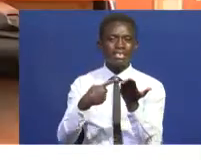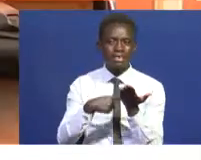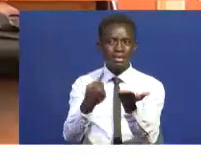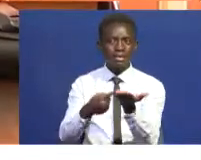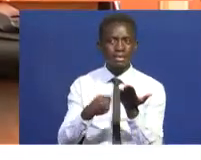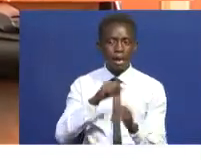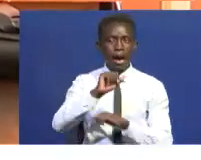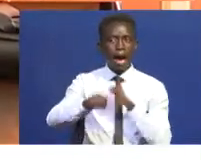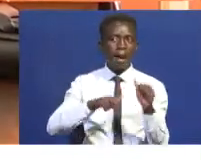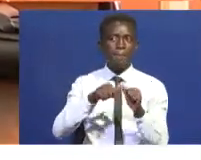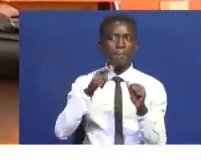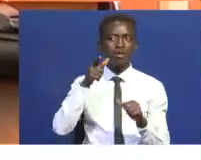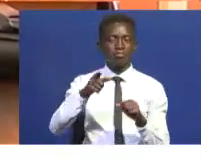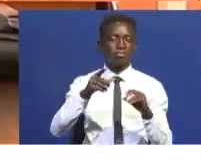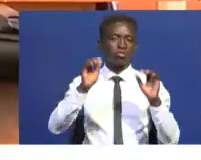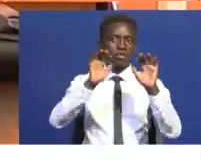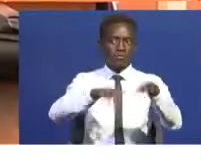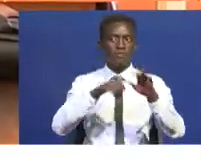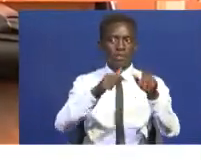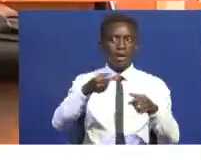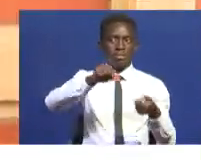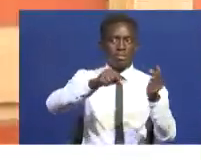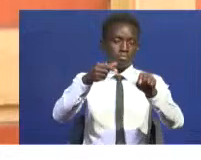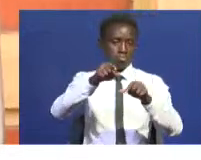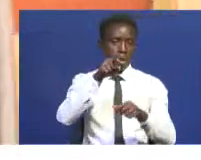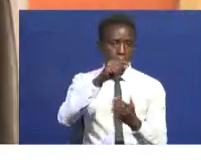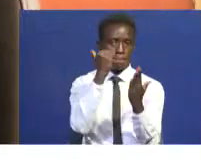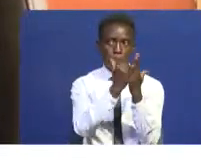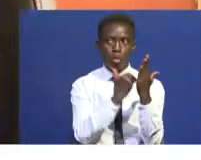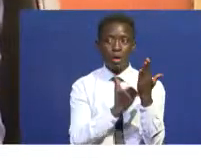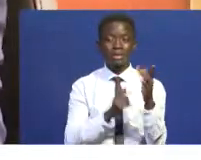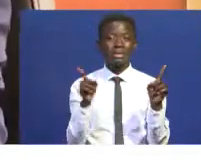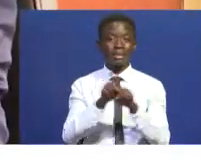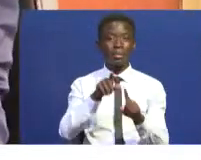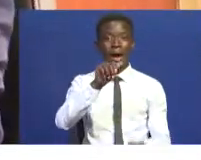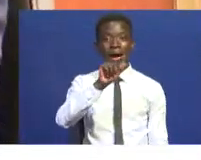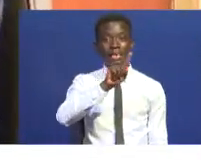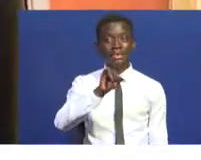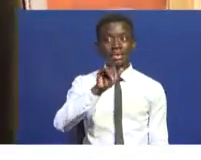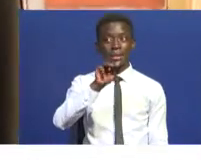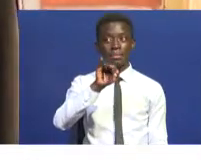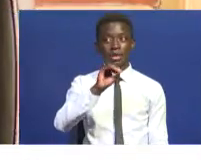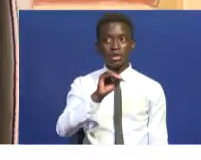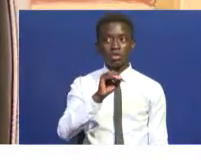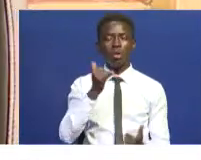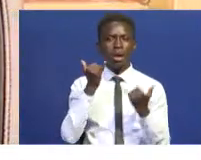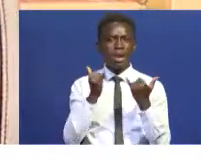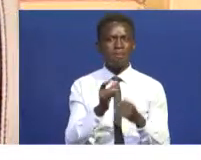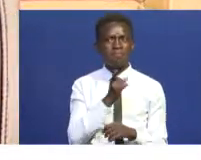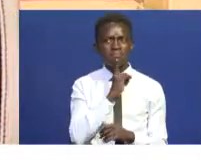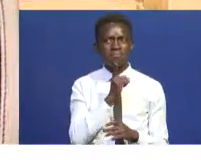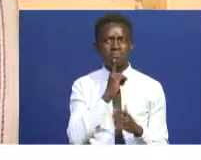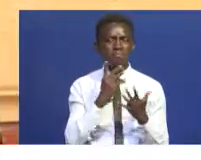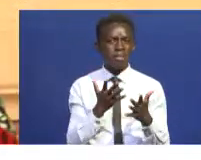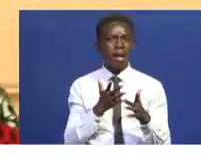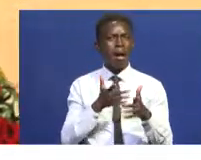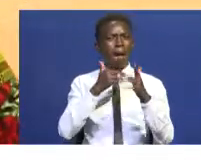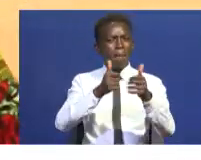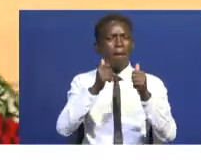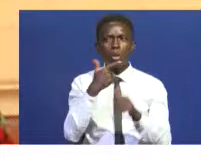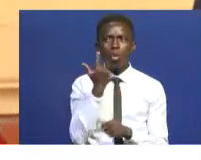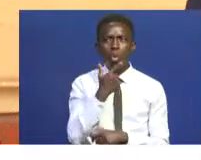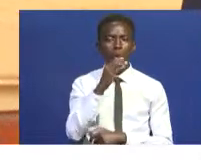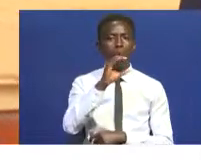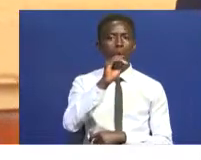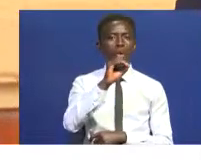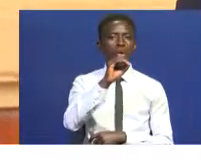program. Haya ya kijiri, wabunge wa muungano wa Azimio wamelaani shambulizi la hivi punde nyumbani kwa seneta wa kaunti ya Busia